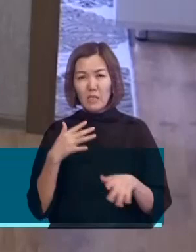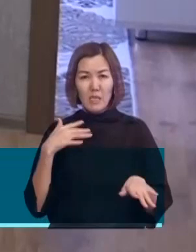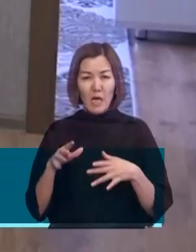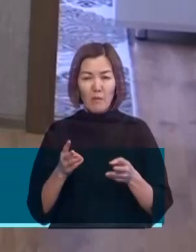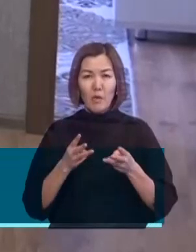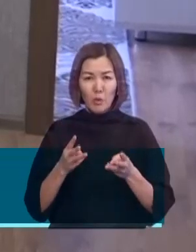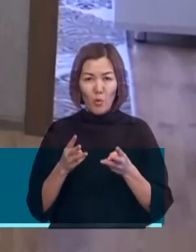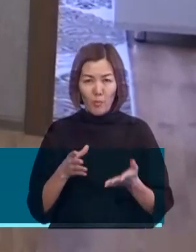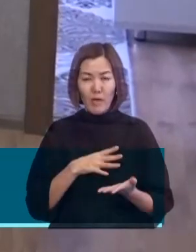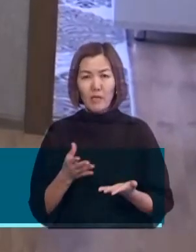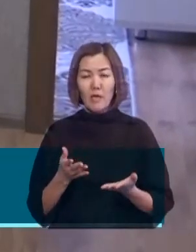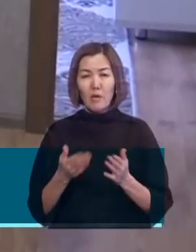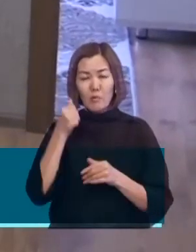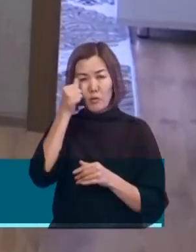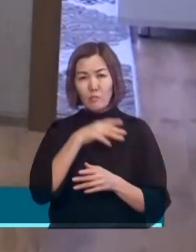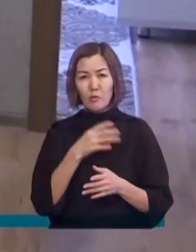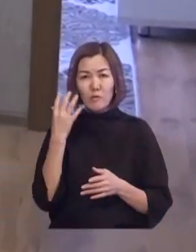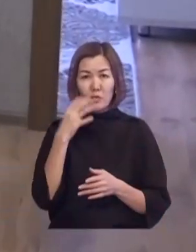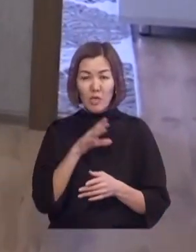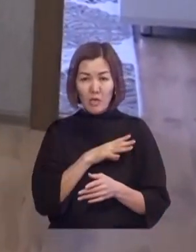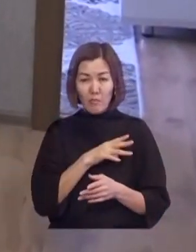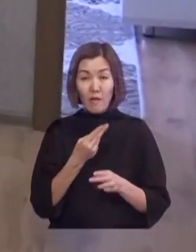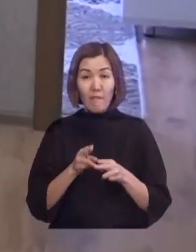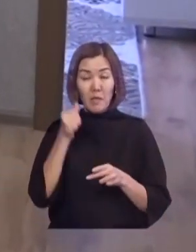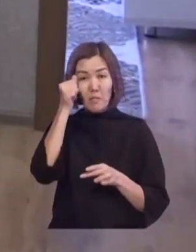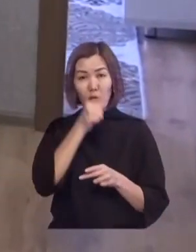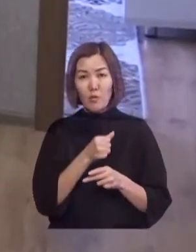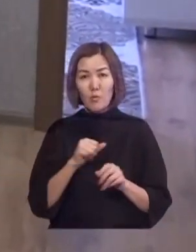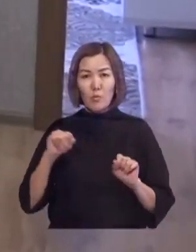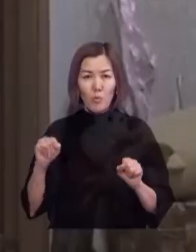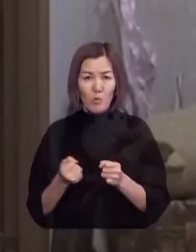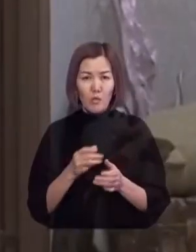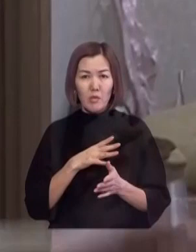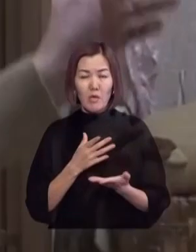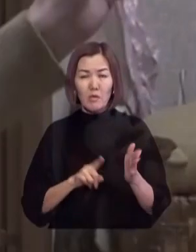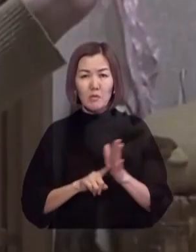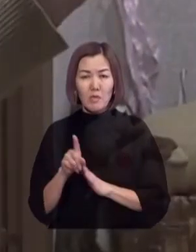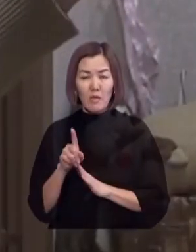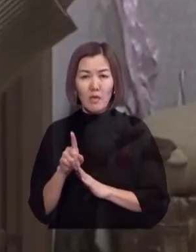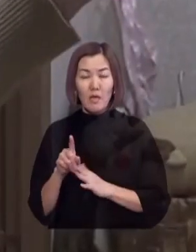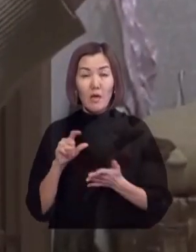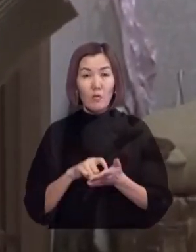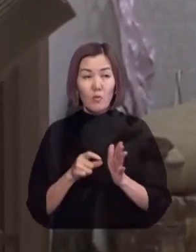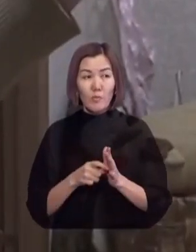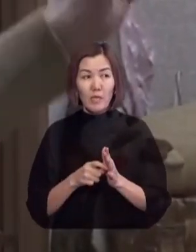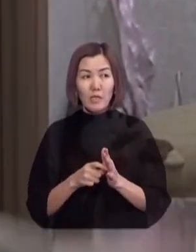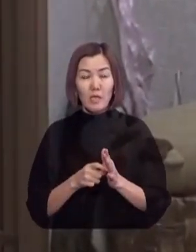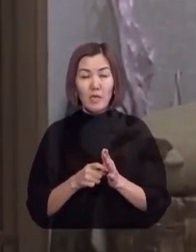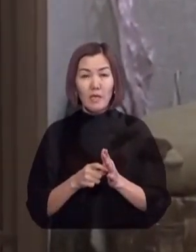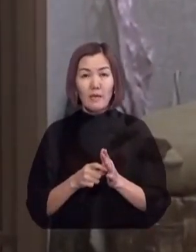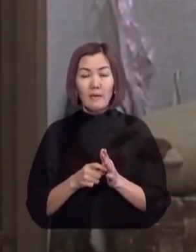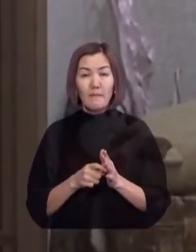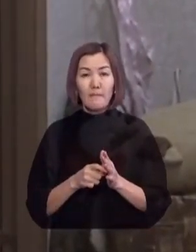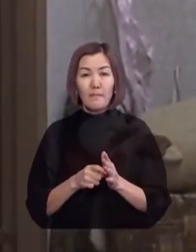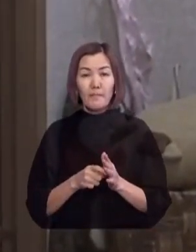Прошлые года не жаловались, всегда в квартире жарко было, а в этом году намного холоднее. Ну, в комнате, там у нас угловая